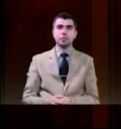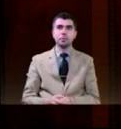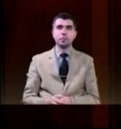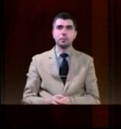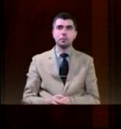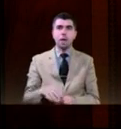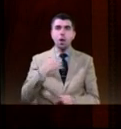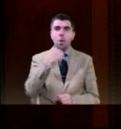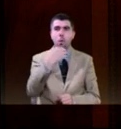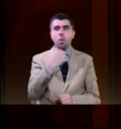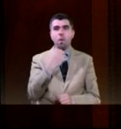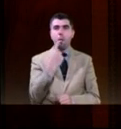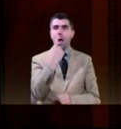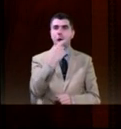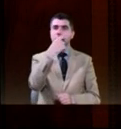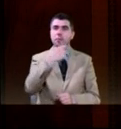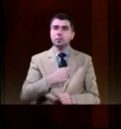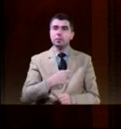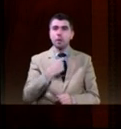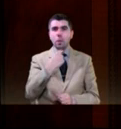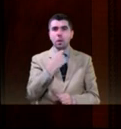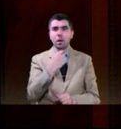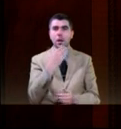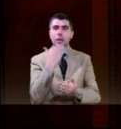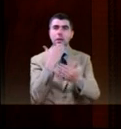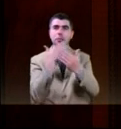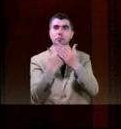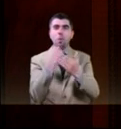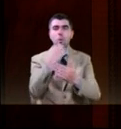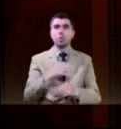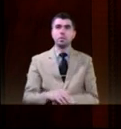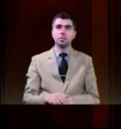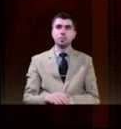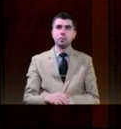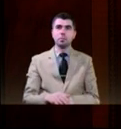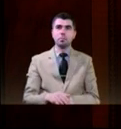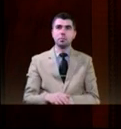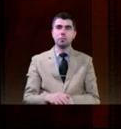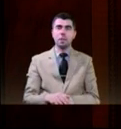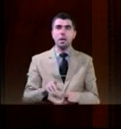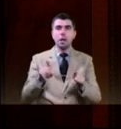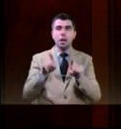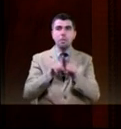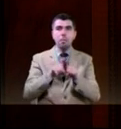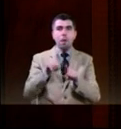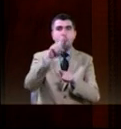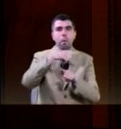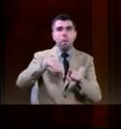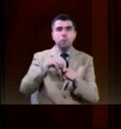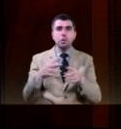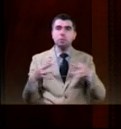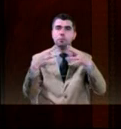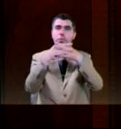انا كنطلب منكم راه سبق لي طلبتها منكم كبرلمان كنطلب منكم ديروا هذه اللحظه ديال الاجماع الوطني.